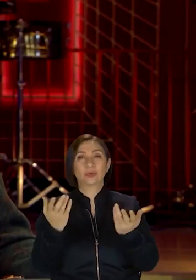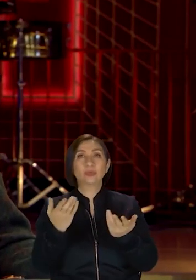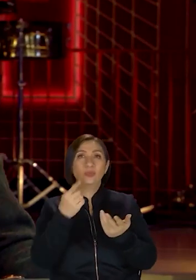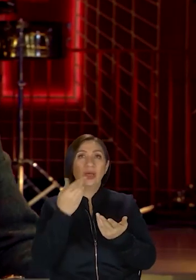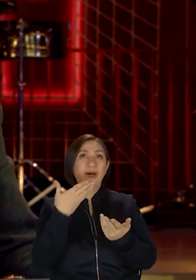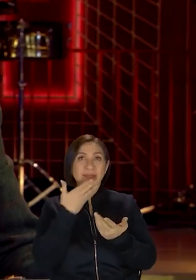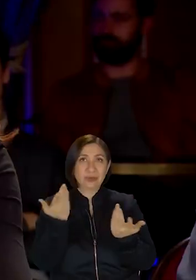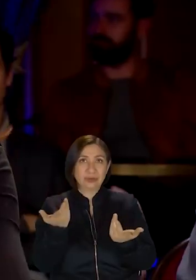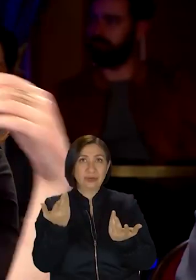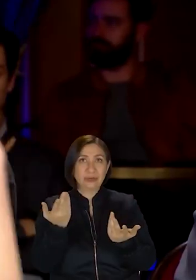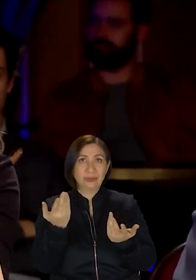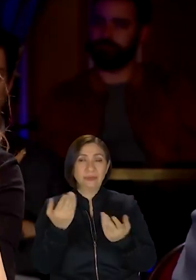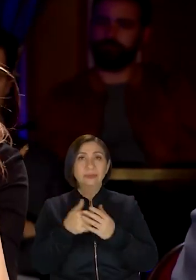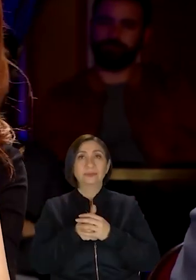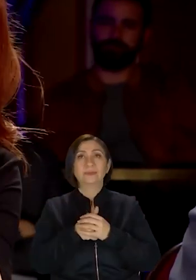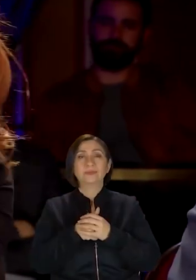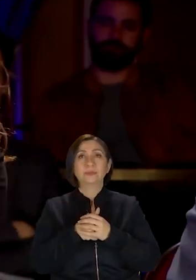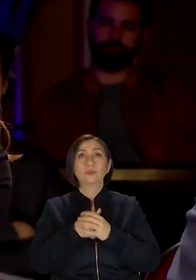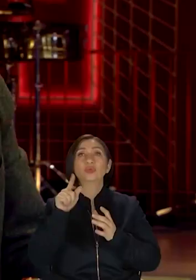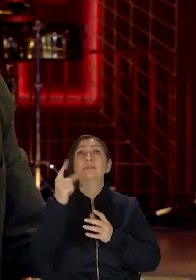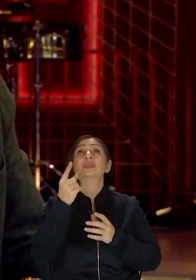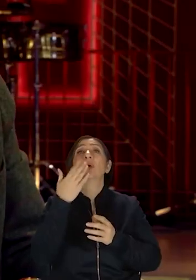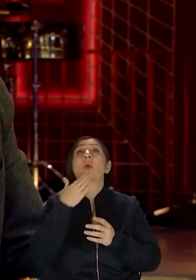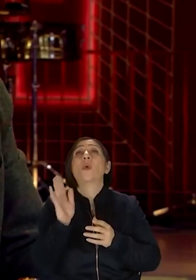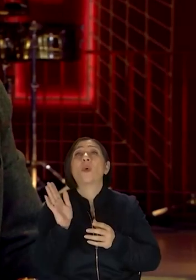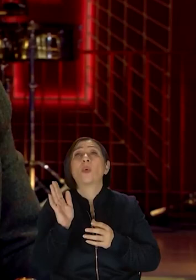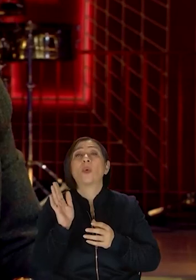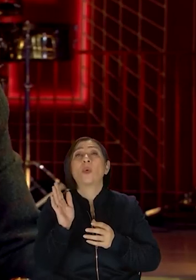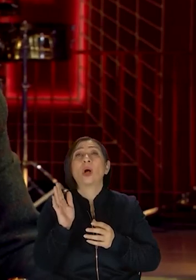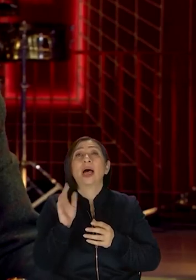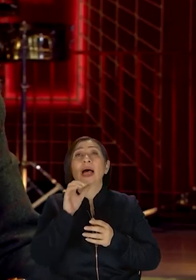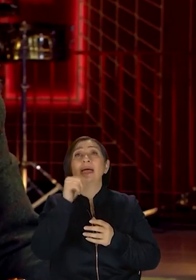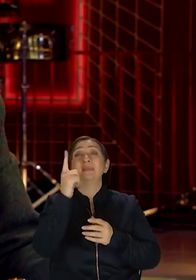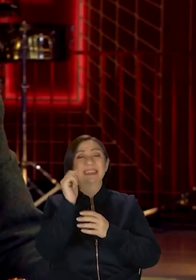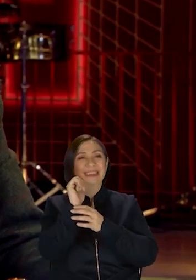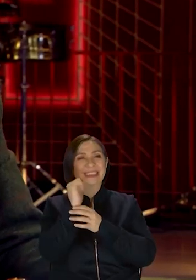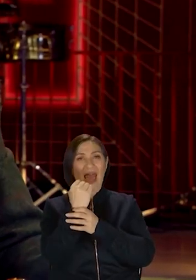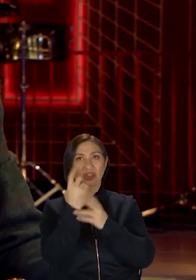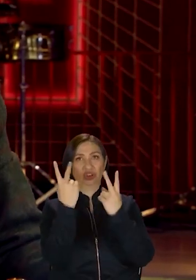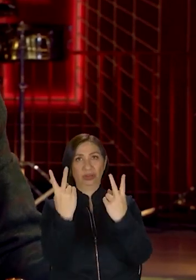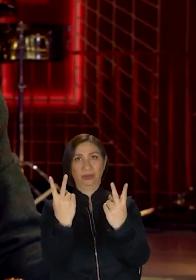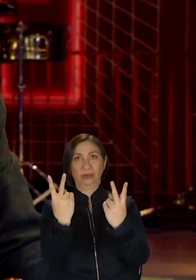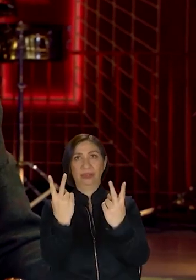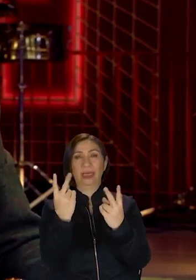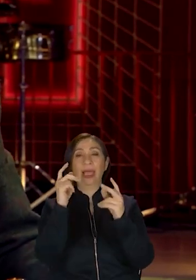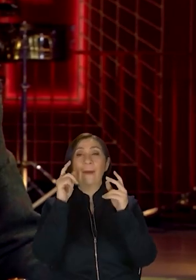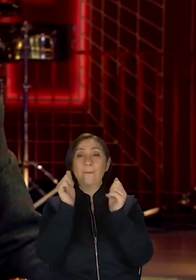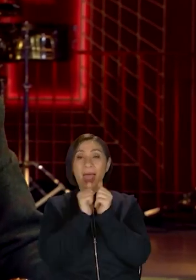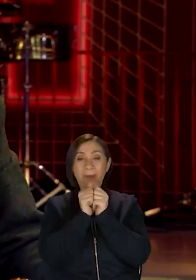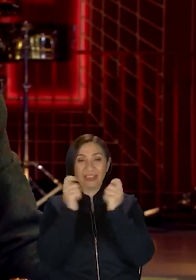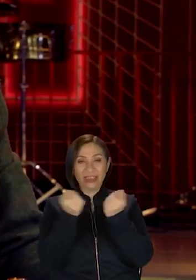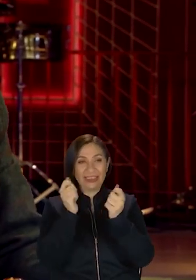biraz vesile oluyor. İyi tabii, de oluyor. Yani bunda bir şey yok. Hiçbir sanatçı, beraber